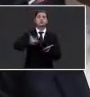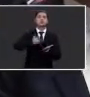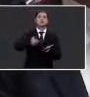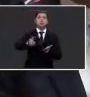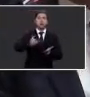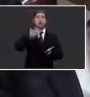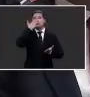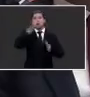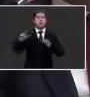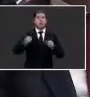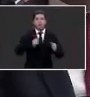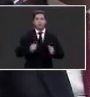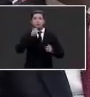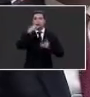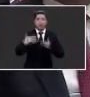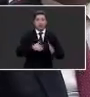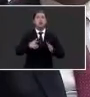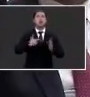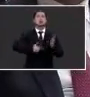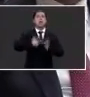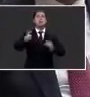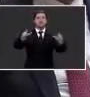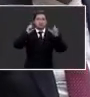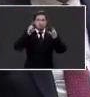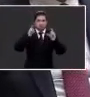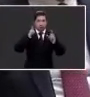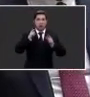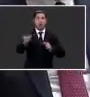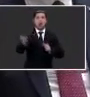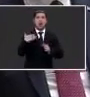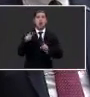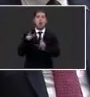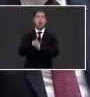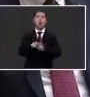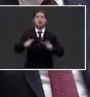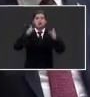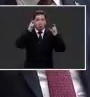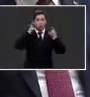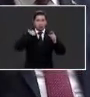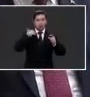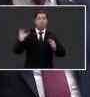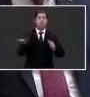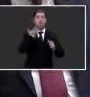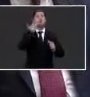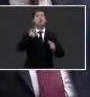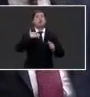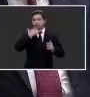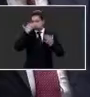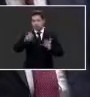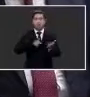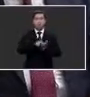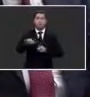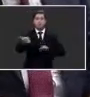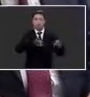doğal afetlere karşı tarım sigortasını ve gelir koruma sigortasını imal etmeyerek yürüttüğümüz